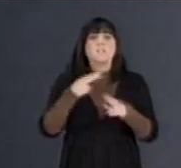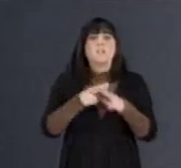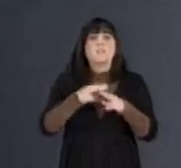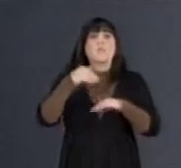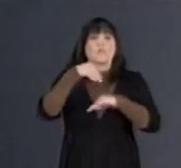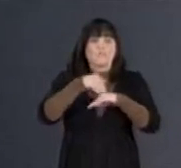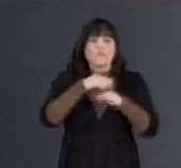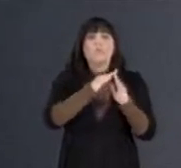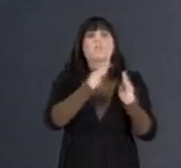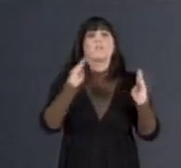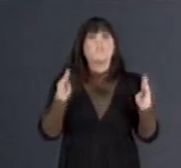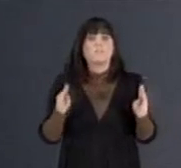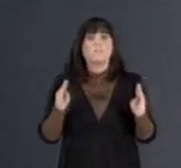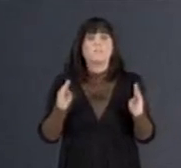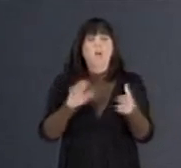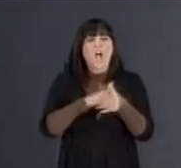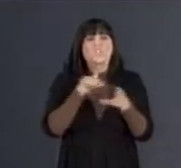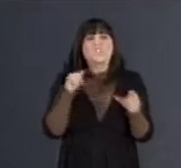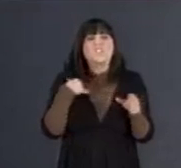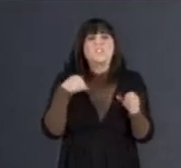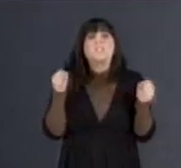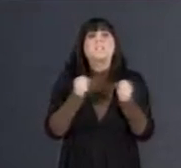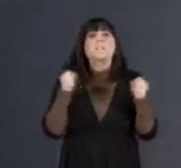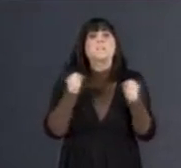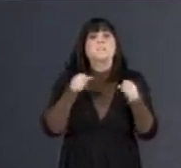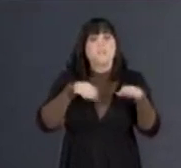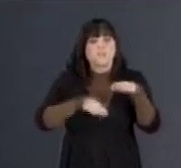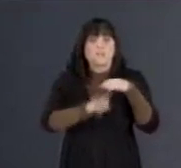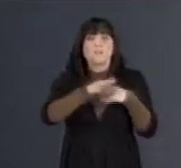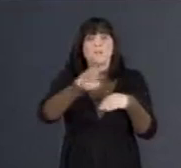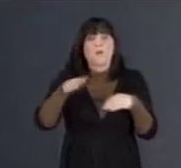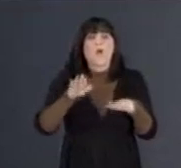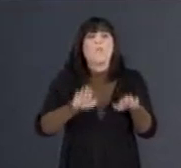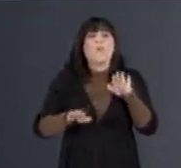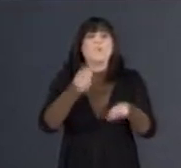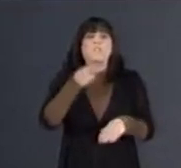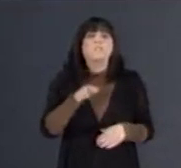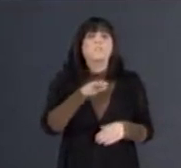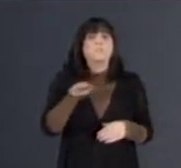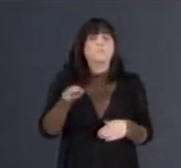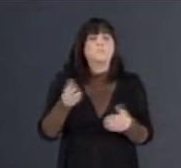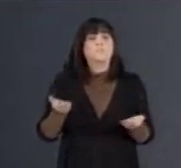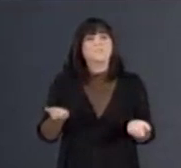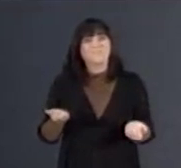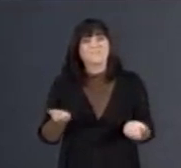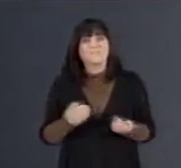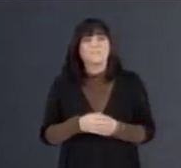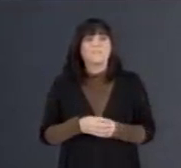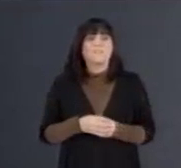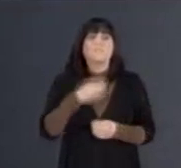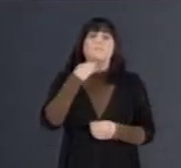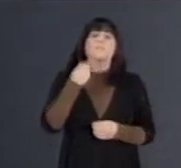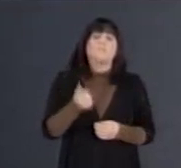sabota taht tulad, Bog Kellian. Tu cha muotu bat genoti. Aqosta We onvedare teha taht RESSA. We on had undija. Meninga taht m0na naqnote.